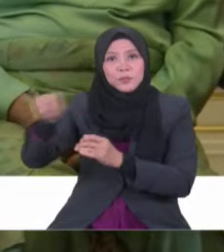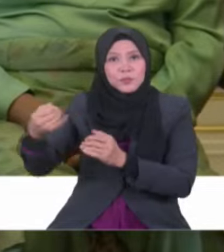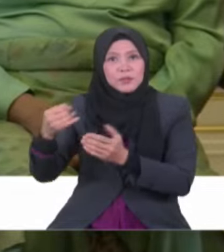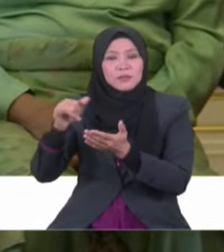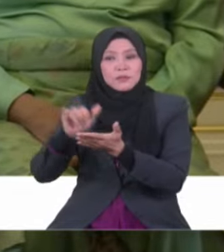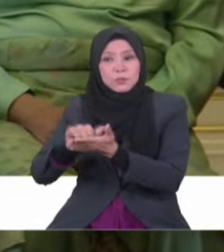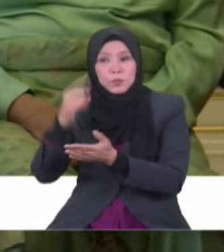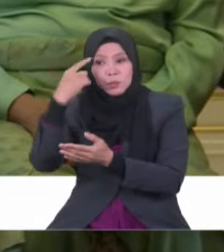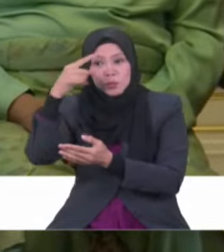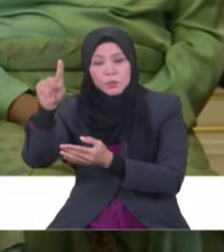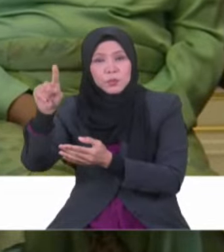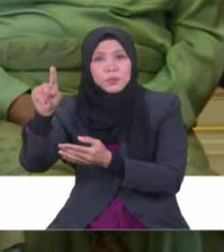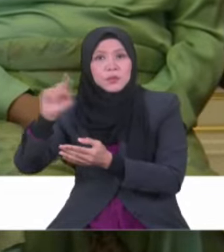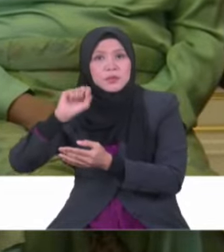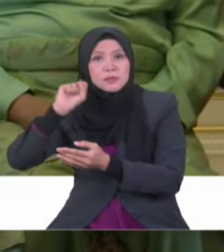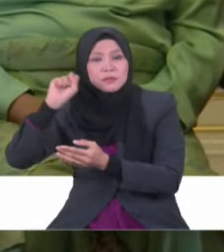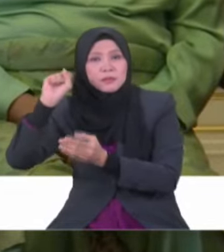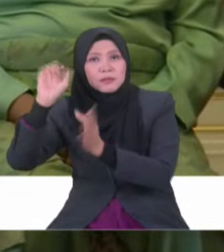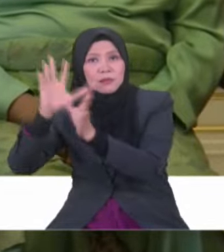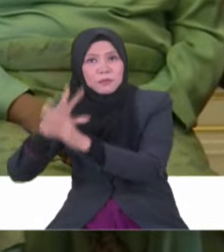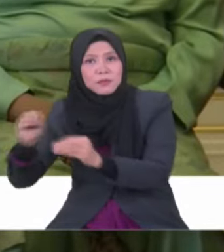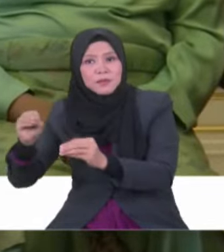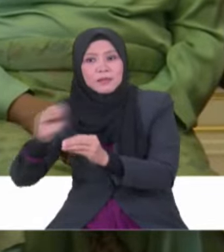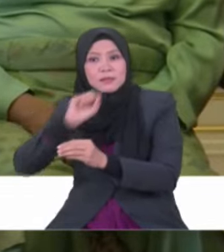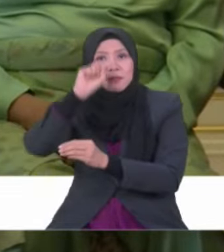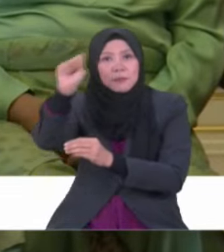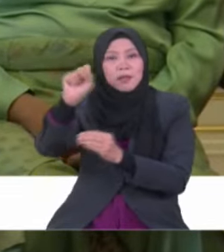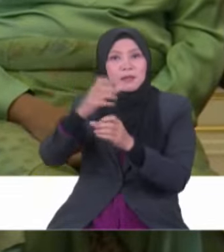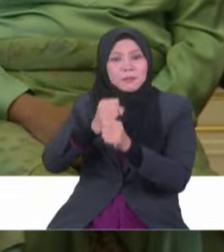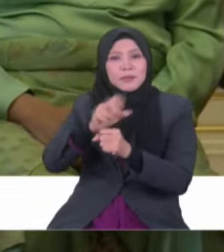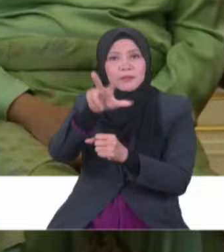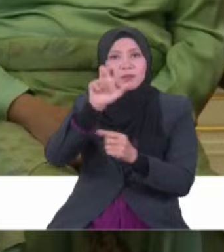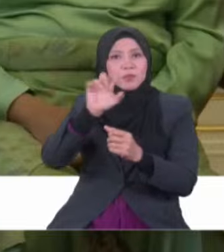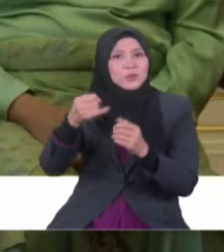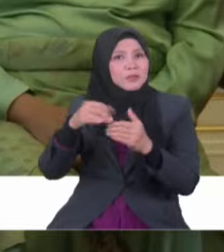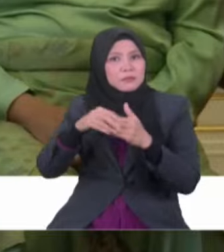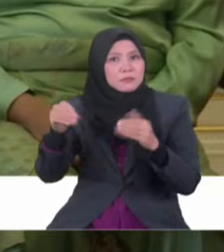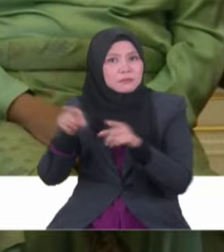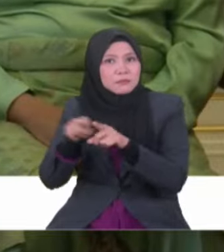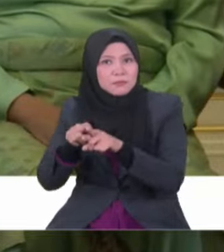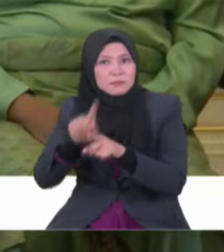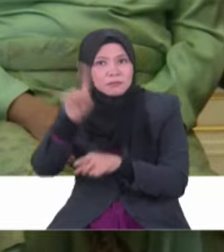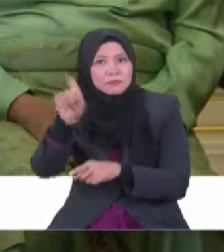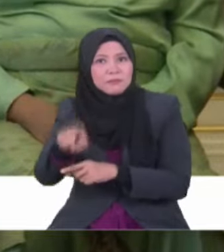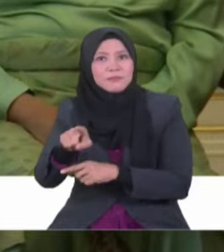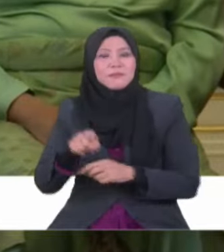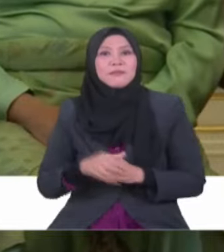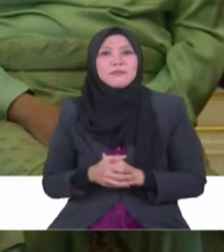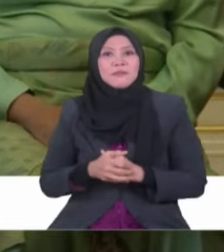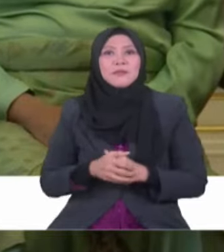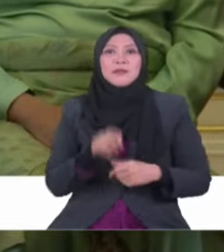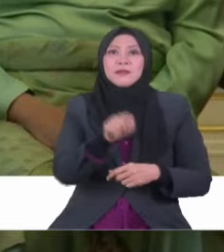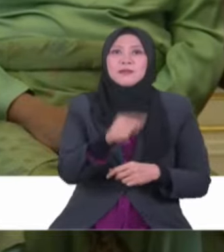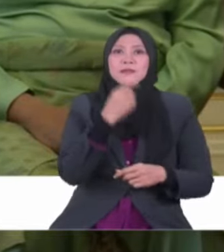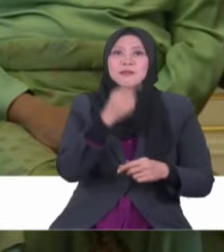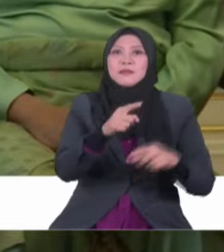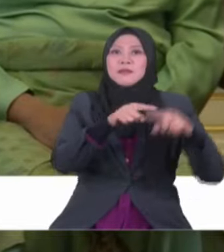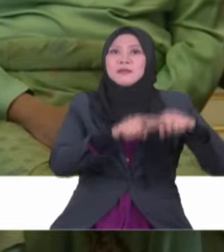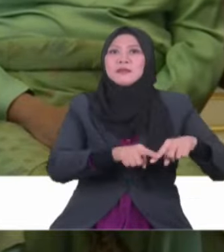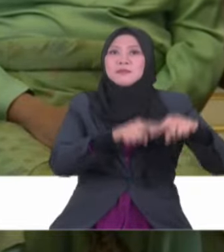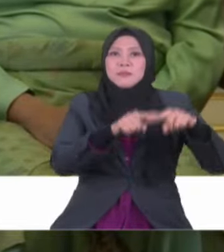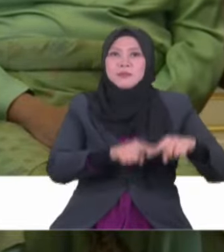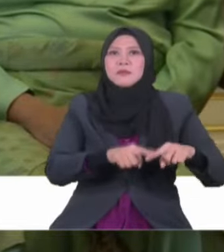dan Sabah kita berapa dapat akan ikut komuda di Sabah? Dia gini, kita tertakluk kepada formula.